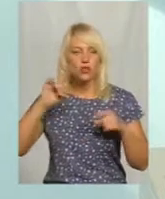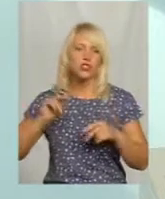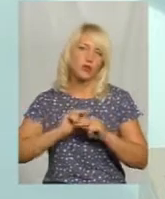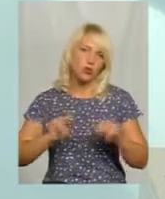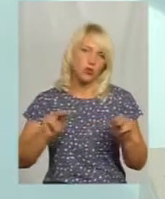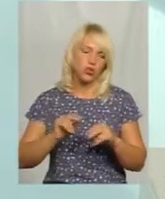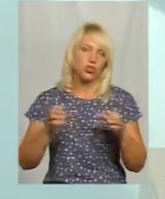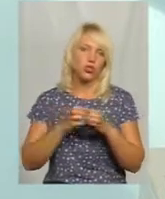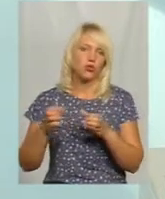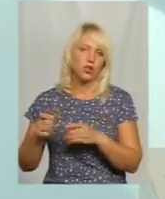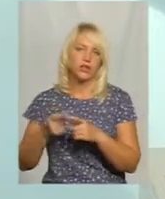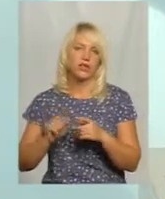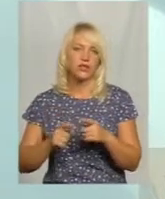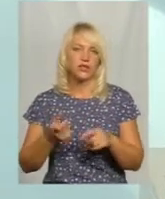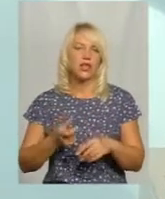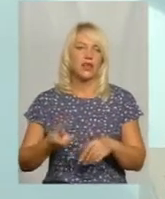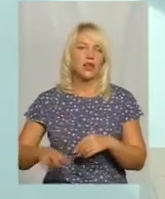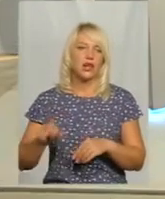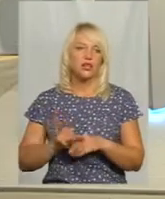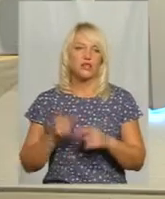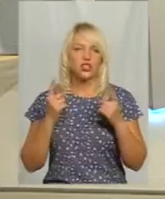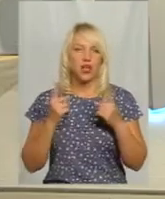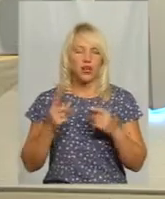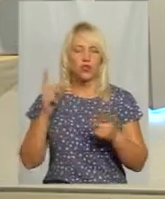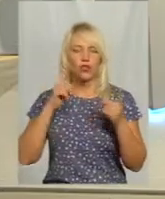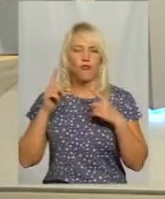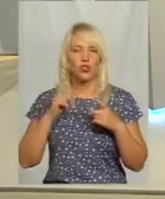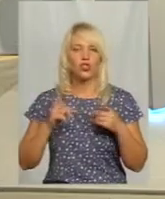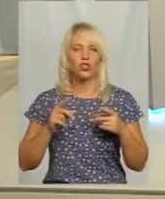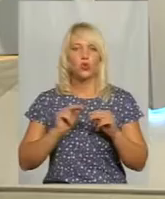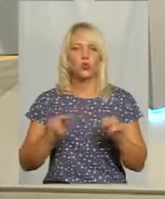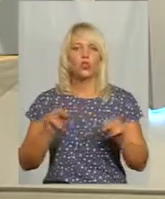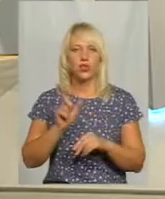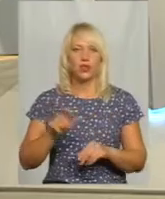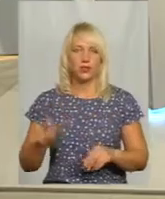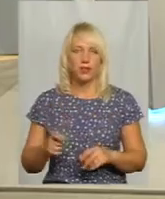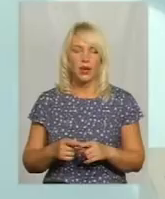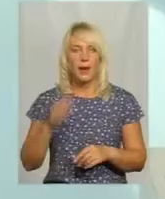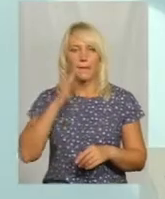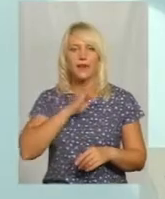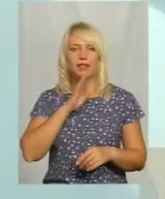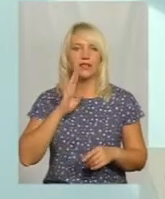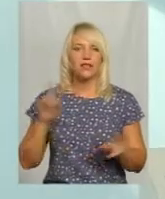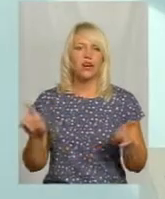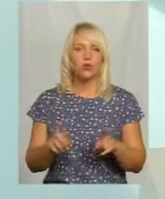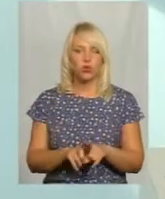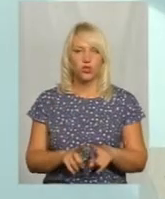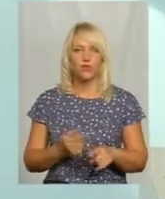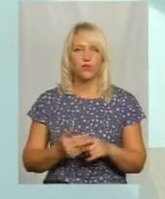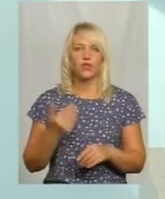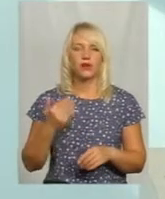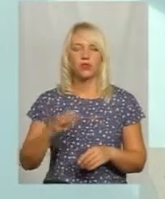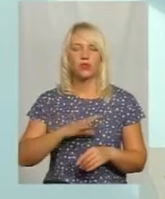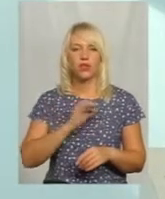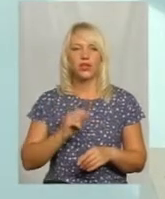педагогічні колективи, це надзвичайно творчі учителі. І батьки також були і